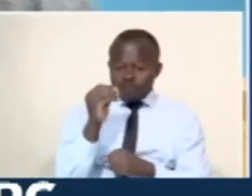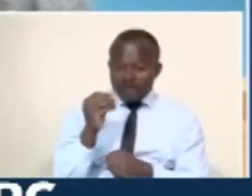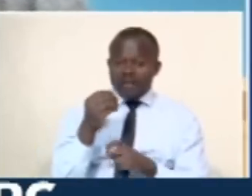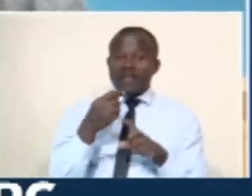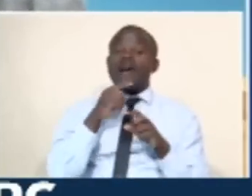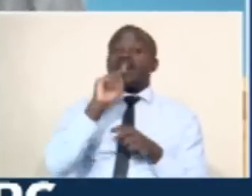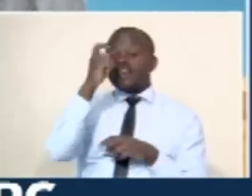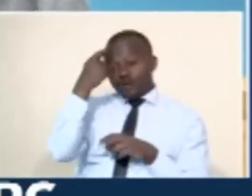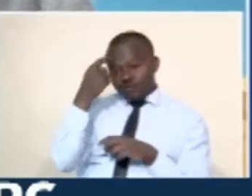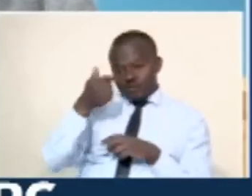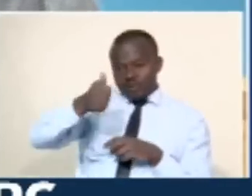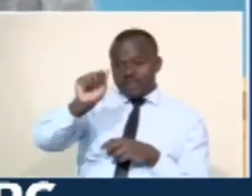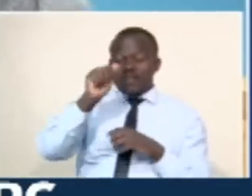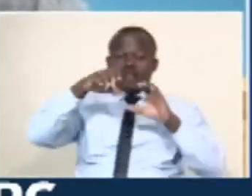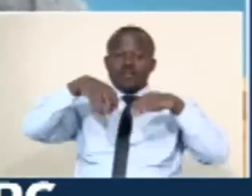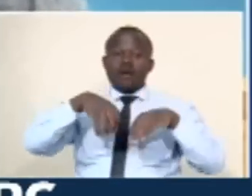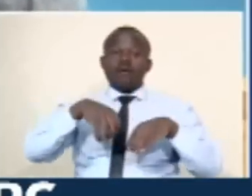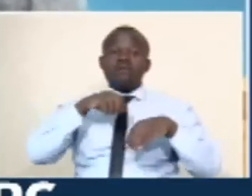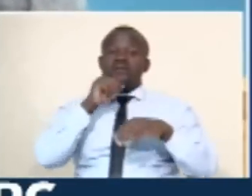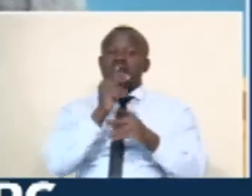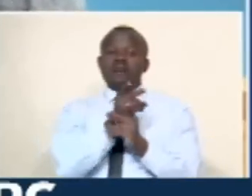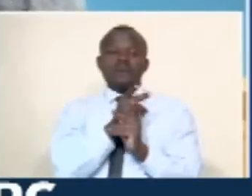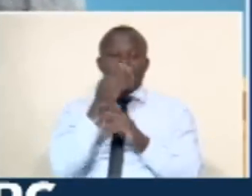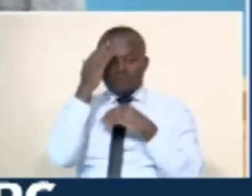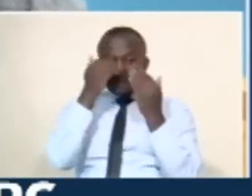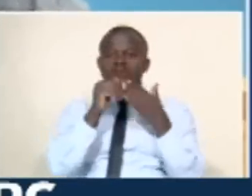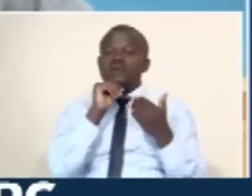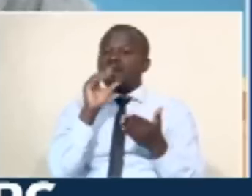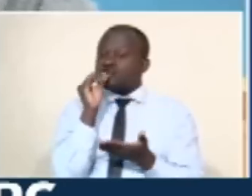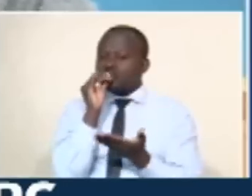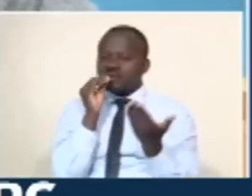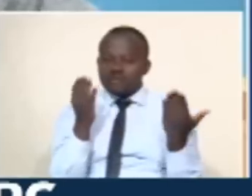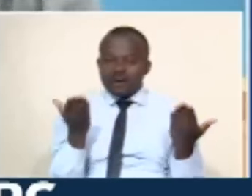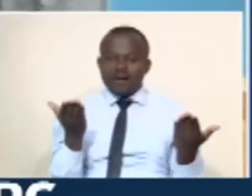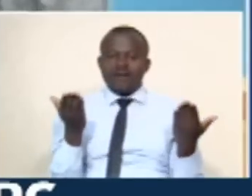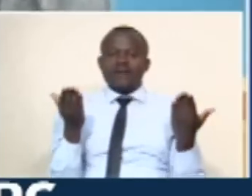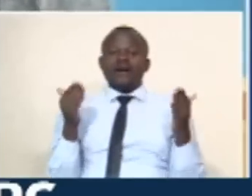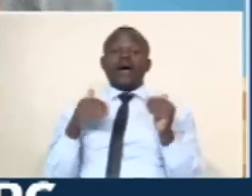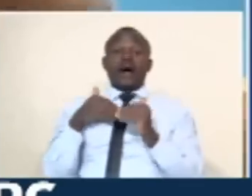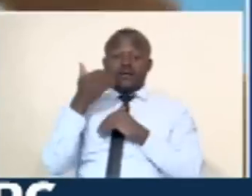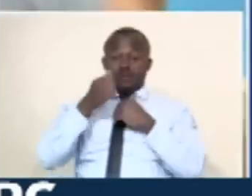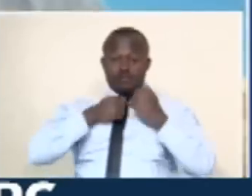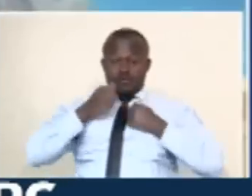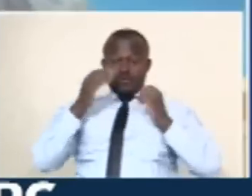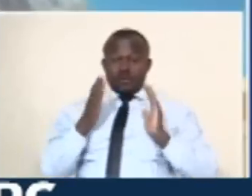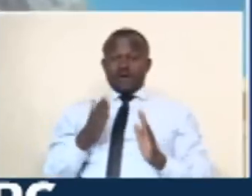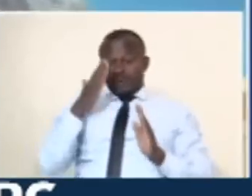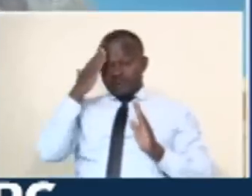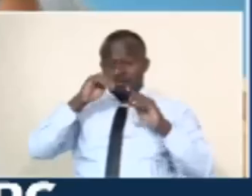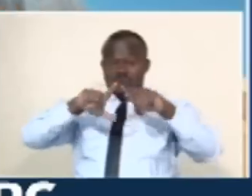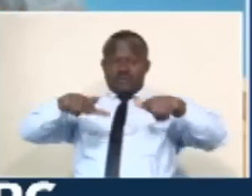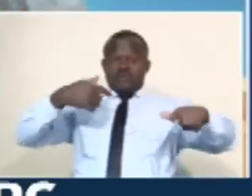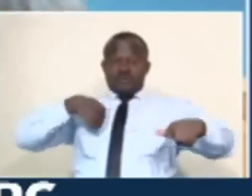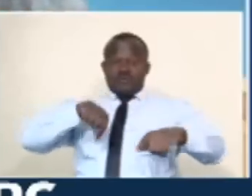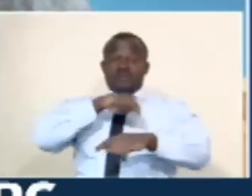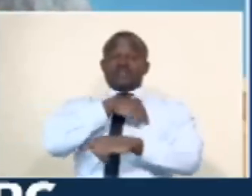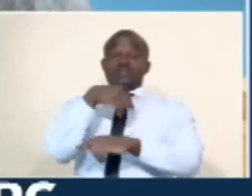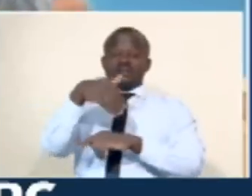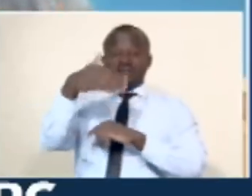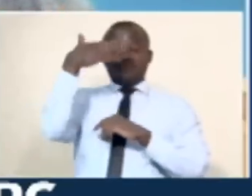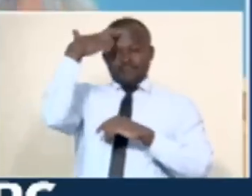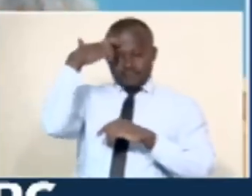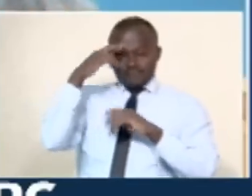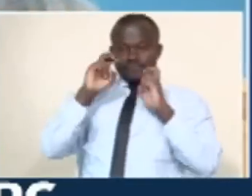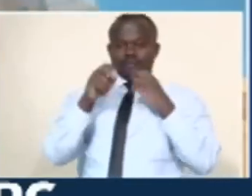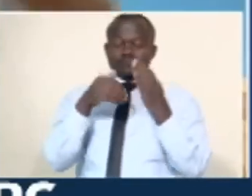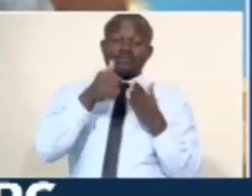ya Kongo ntago ibitayeho kuko ntacyo bivugaho. Hanyuma u Rwanda rero rwo bari kuri teritwari yacu rwo rugomba kwibutsa ko abo